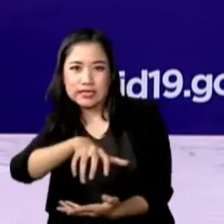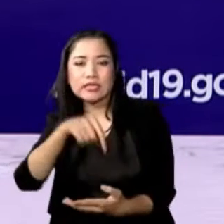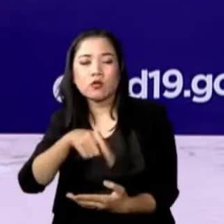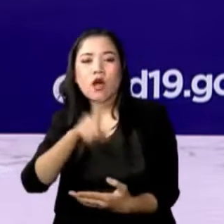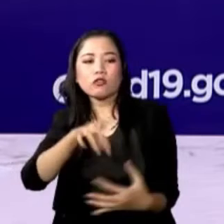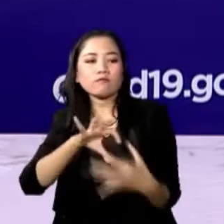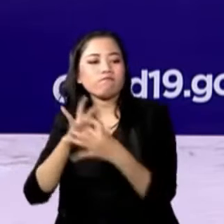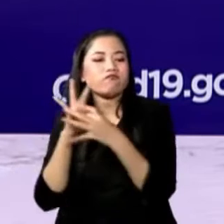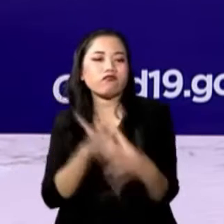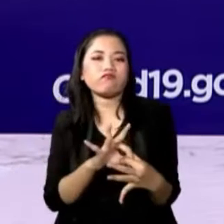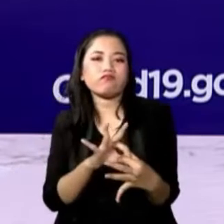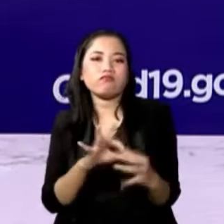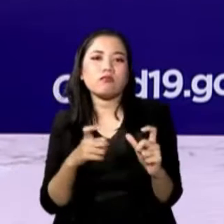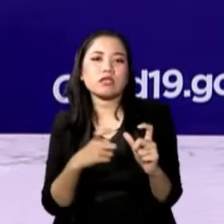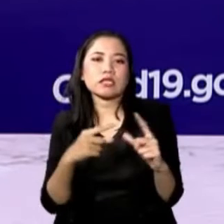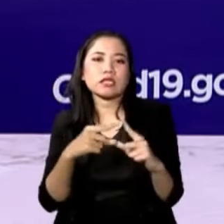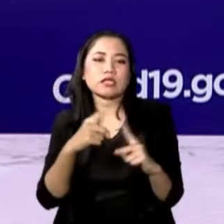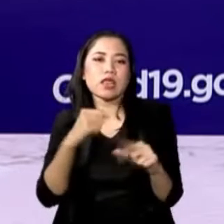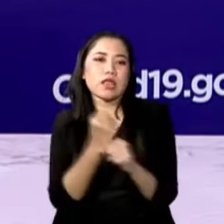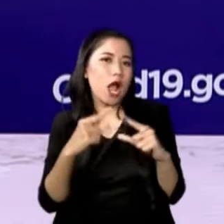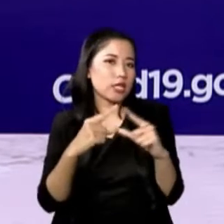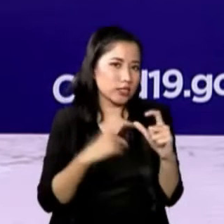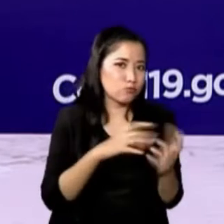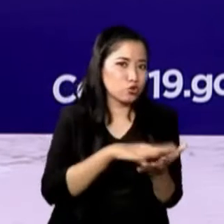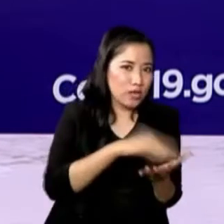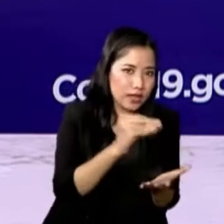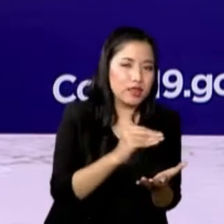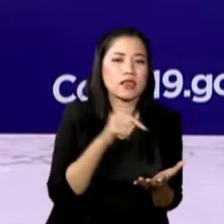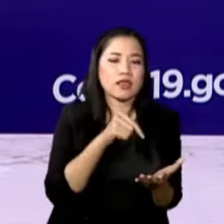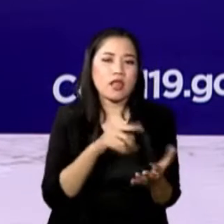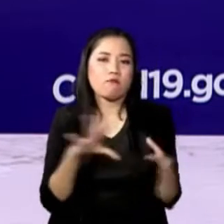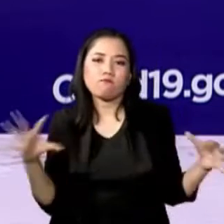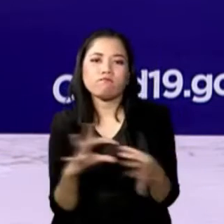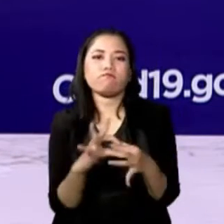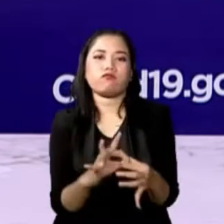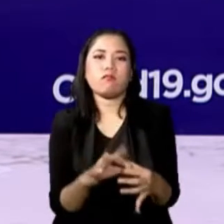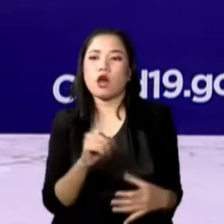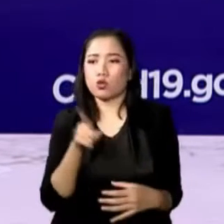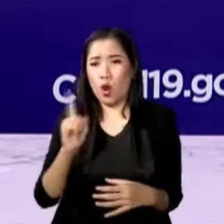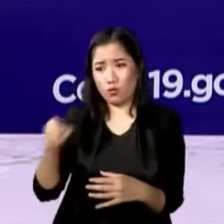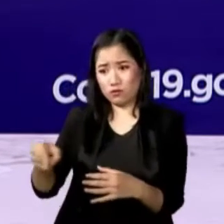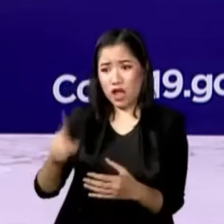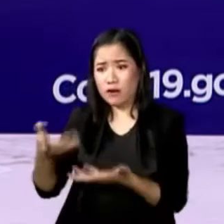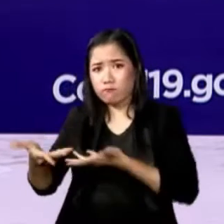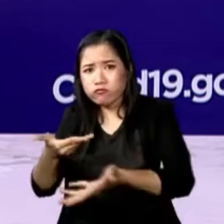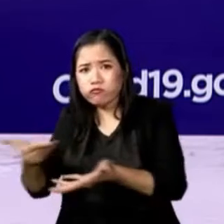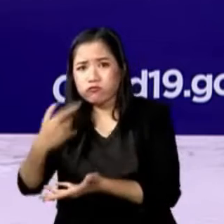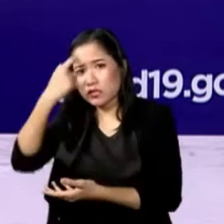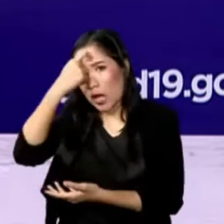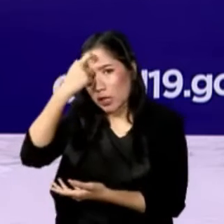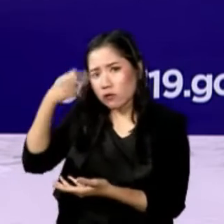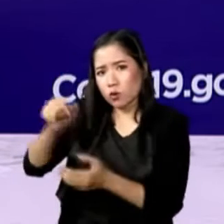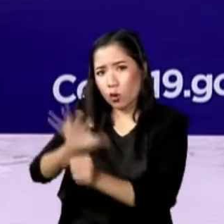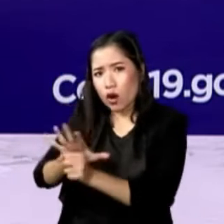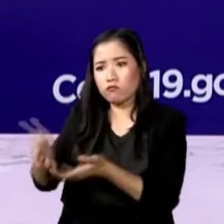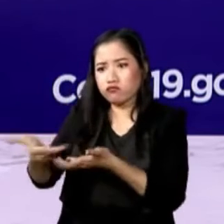dengan Satgas Penanganan COVID-19 di tingkat pusat apabila ditemui kendala dalam penanganan pasien